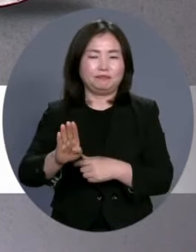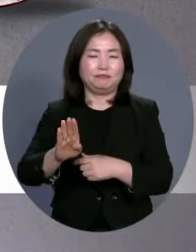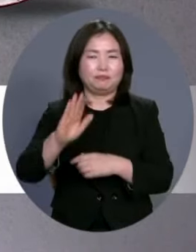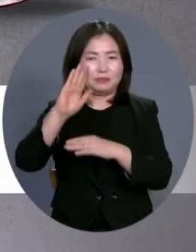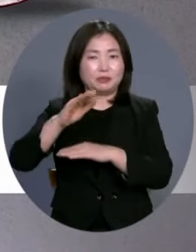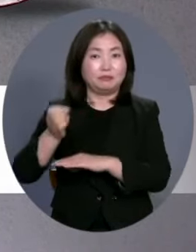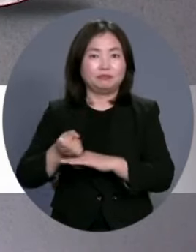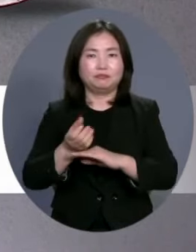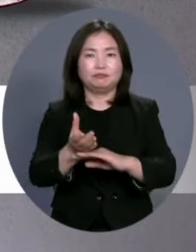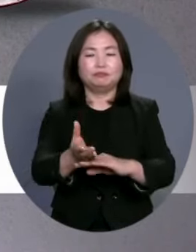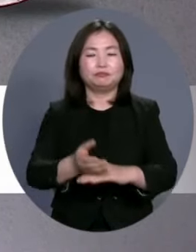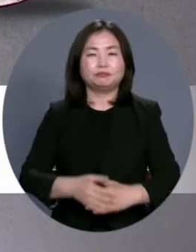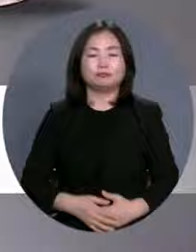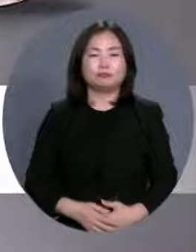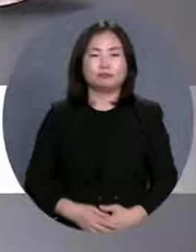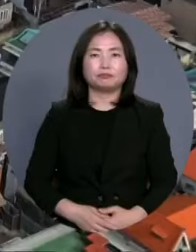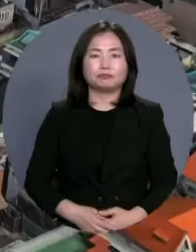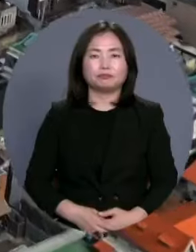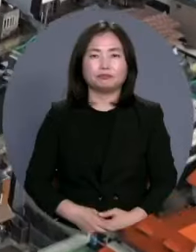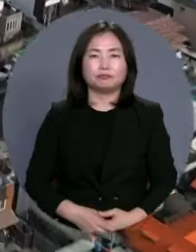가보겠습니다. 권윤수 기자입니다.